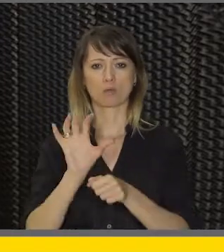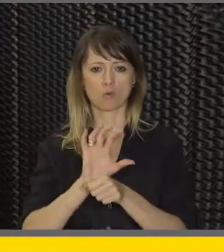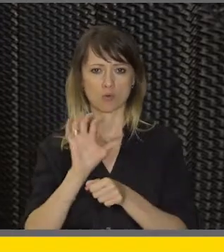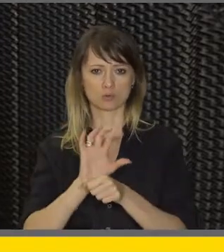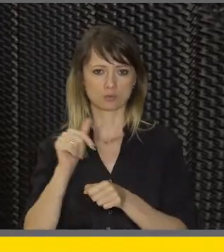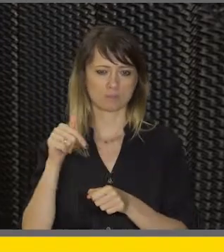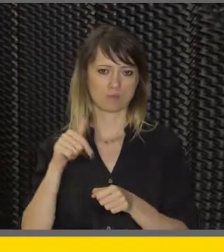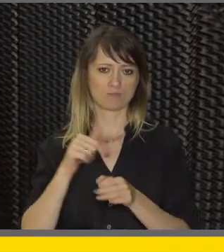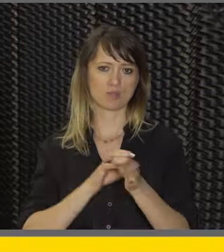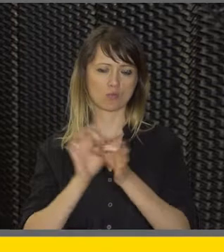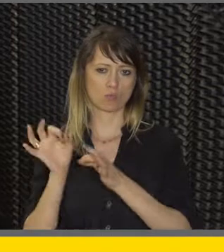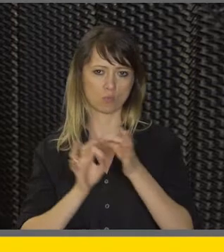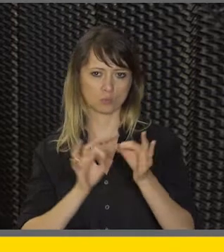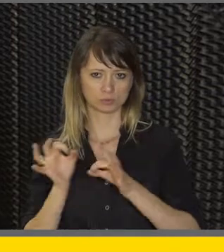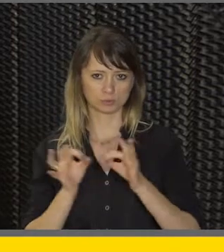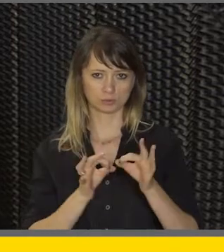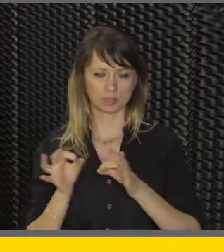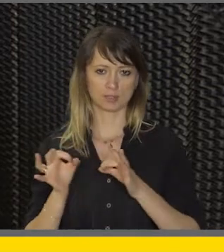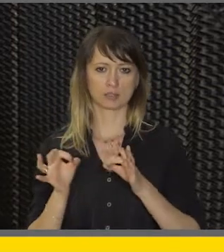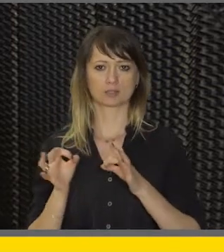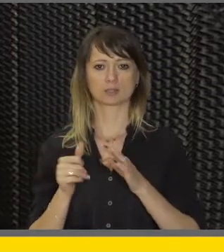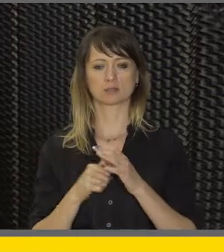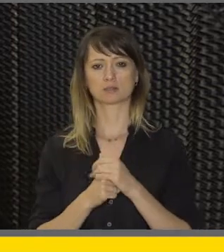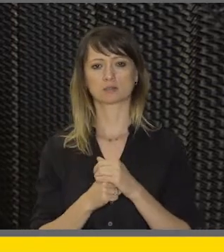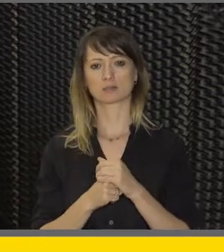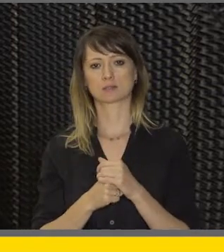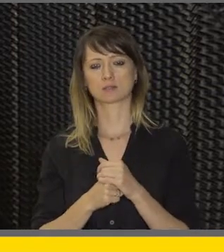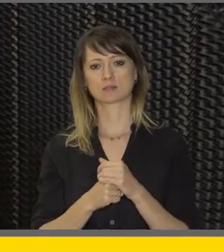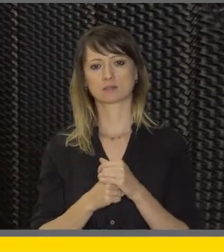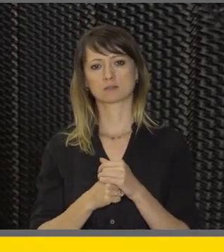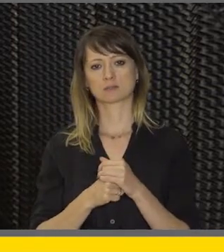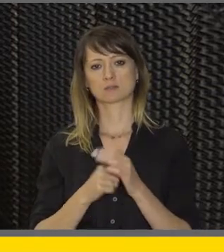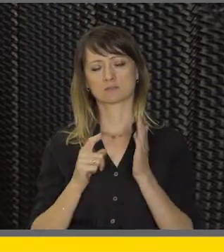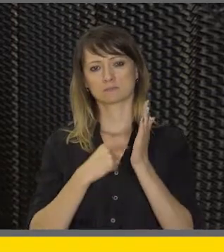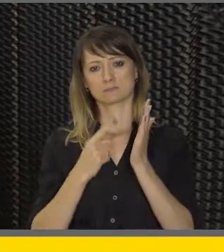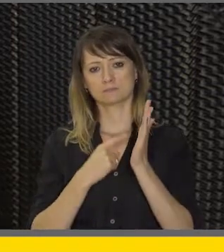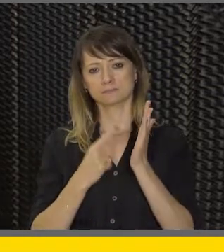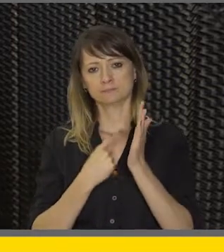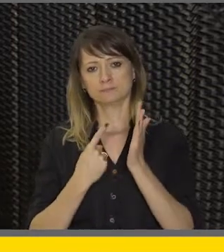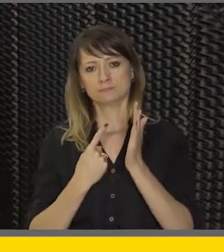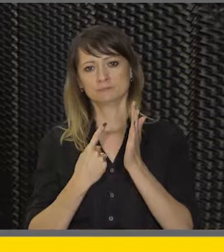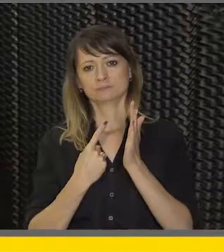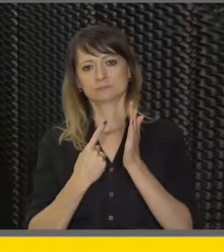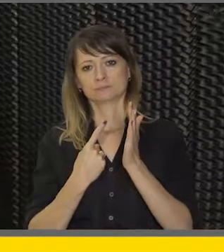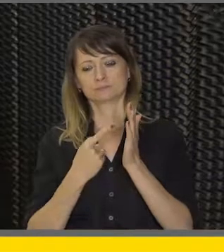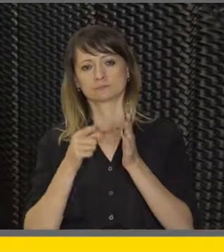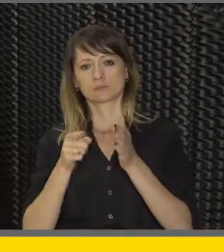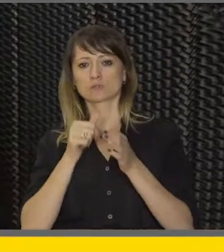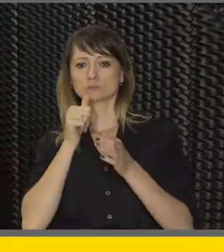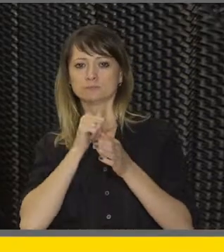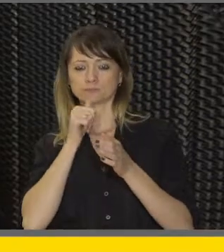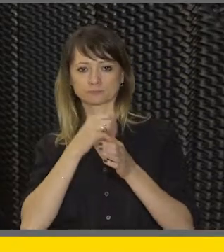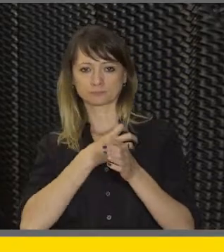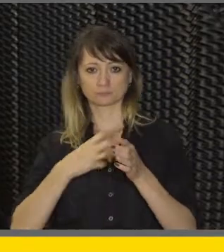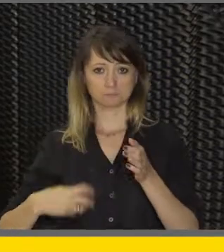z zasobów, tak? Mamy coraz częściej odwołania do paradygmatu gospodarki obiegu zamkniętego, to okazuje się, że ten paradygmat zielonej gospodarki